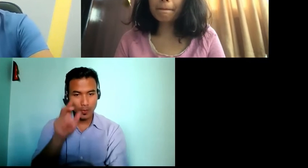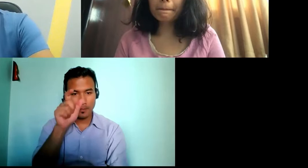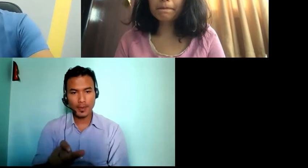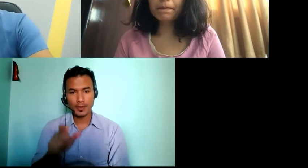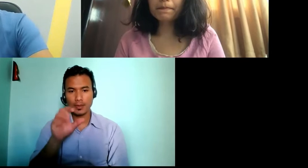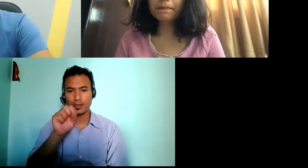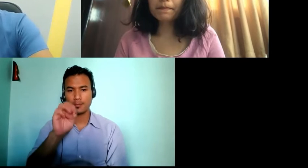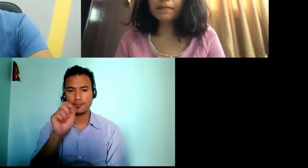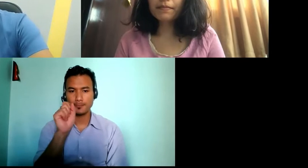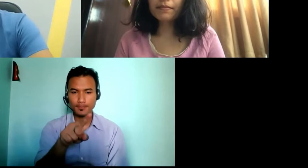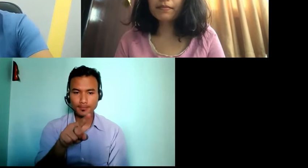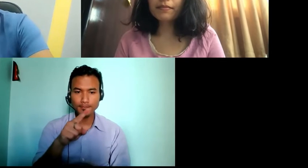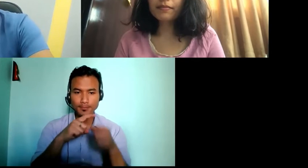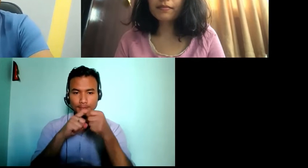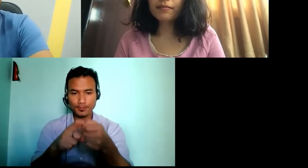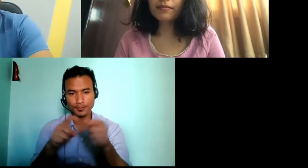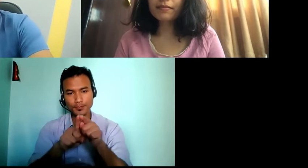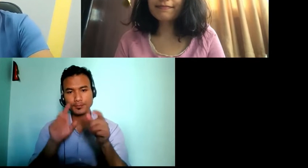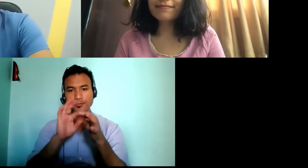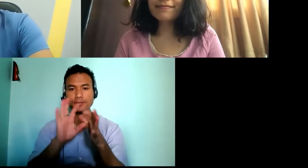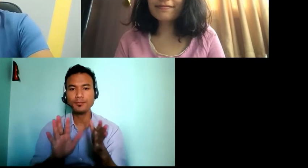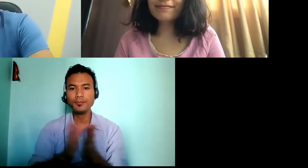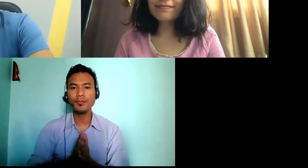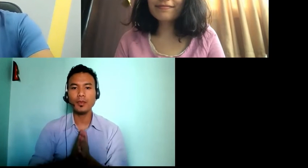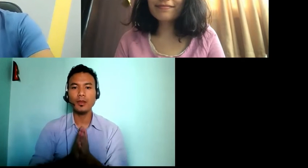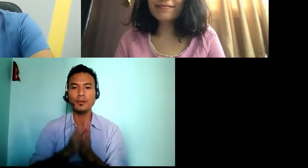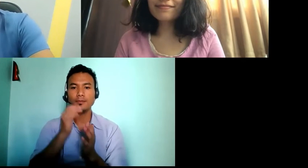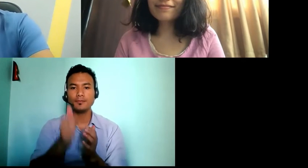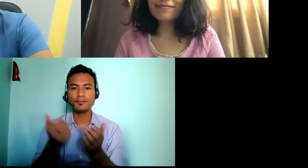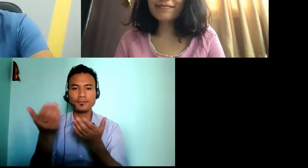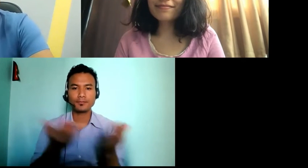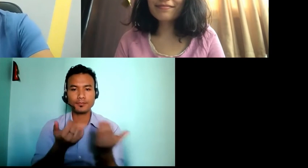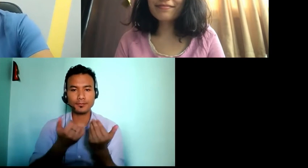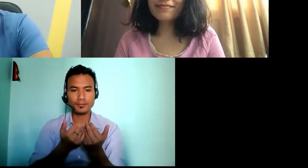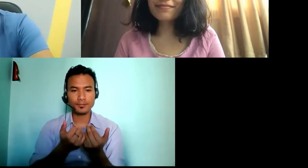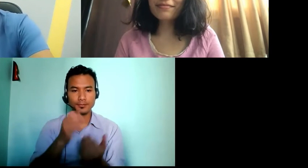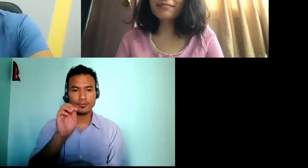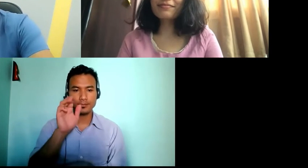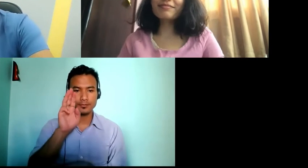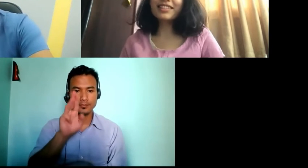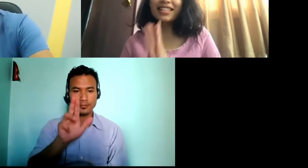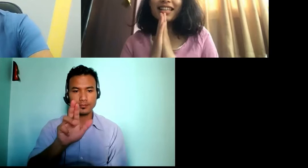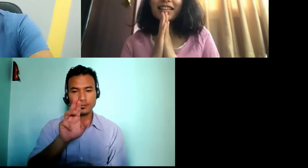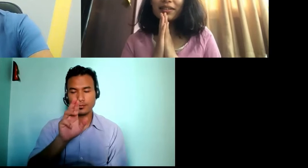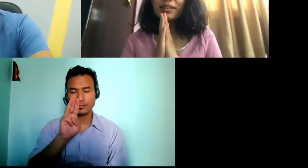पठाएर क्वेसन सोध्न चाहनुहुन्छ भने त्यो पनि गर्न सक्नुहुन्छ। आउनु, स्वागत गरौँ। स्वागत छ सुस्मिताजी।